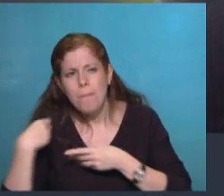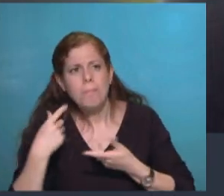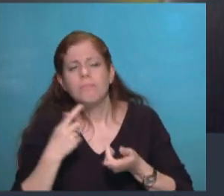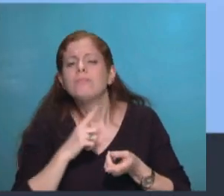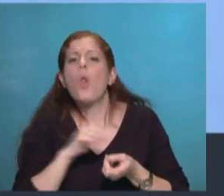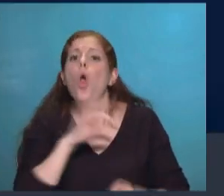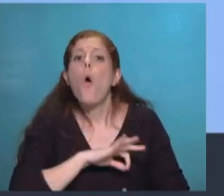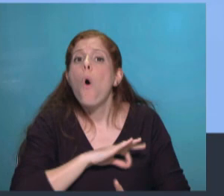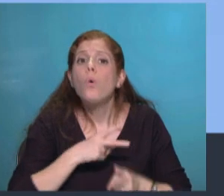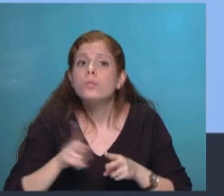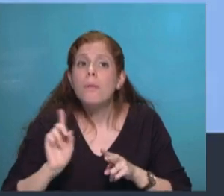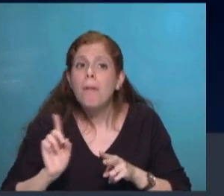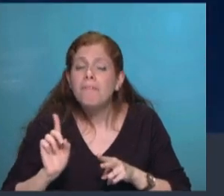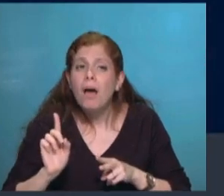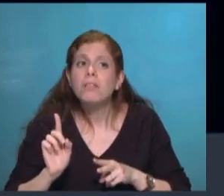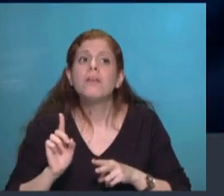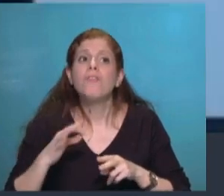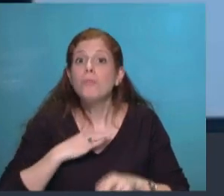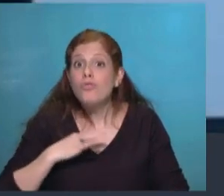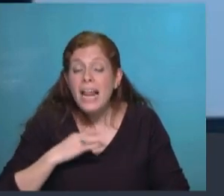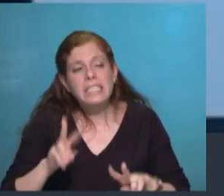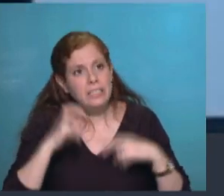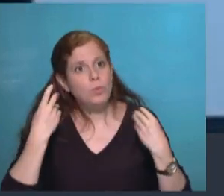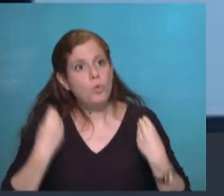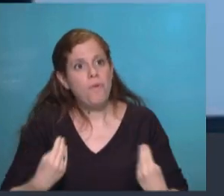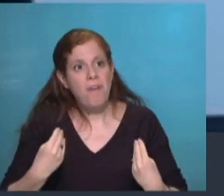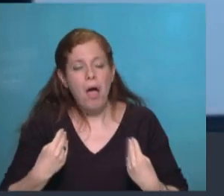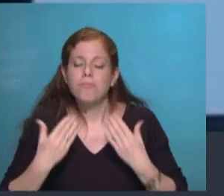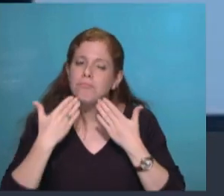not only Russian. And actually for me it's a good opportunity